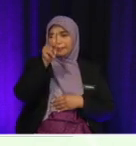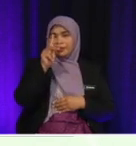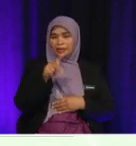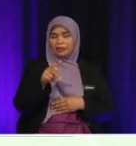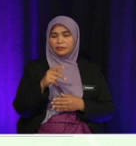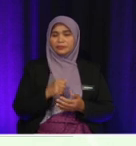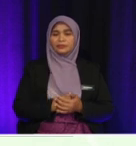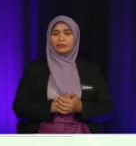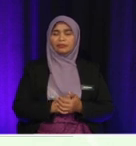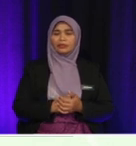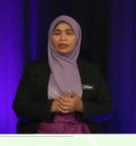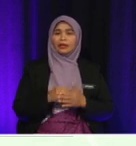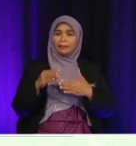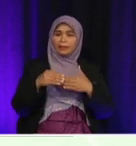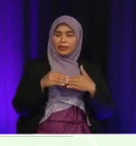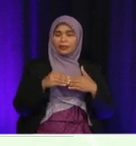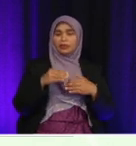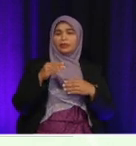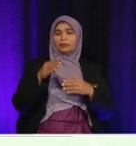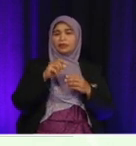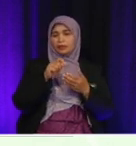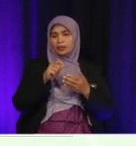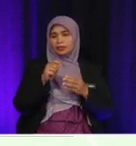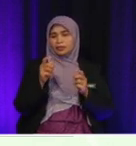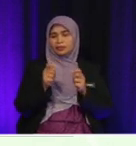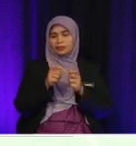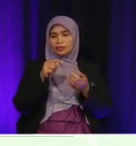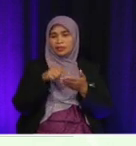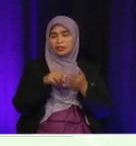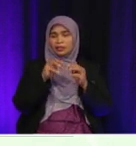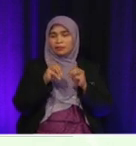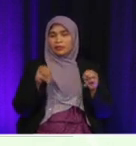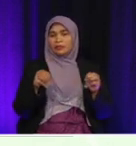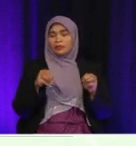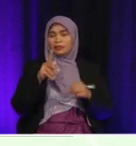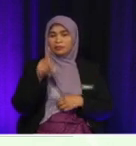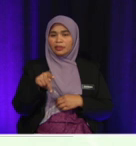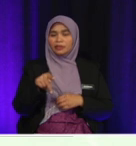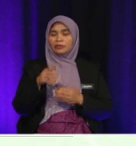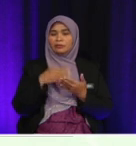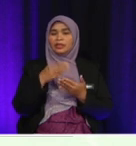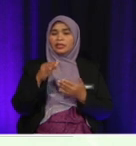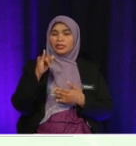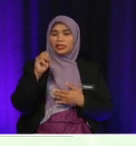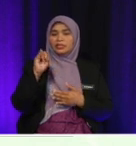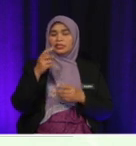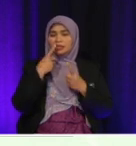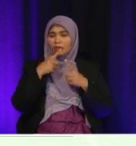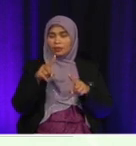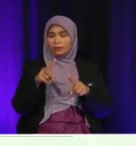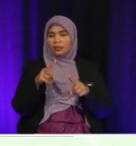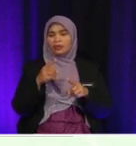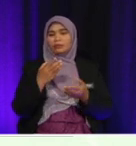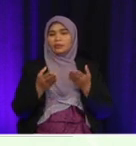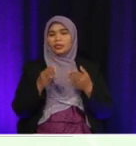ya panduan penulisan untuk kata tugas seperti ini murid murid perlu memberikan isi jawapan sama ada